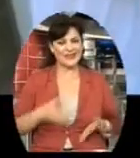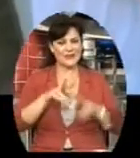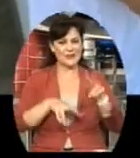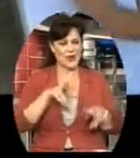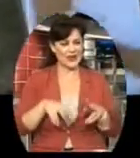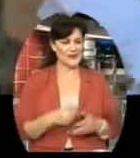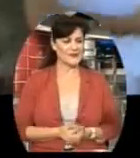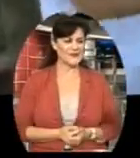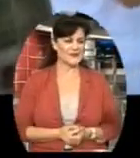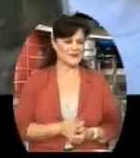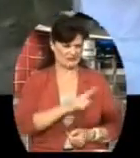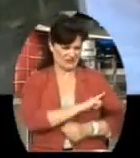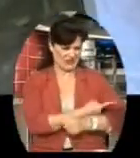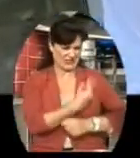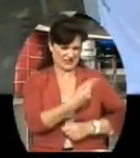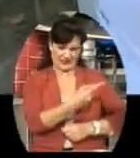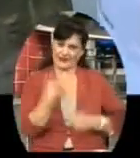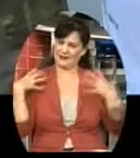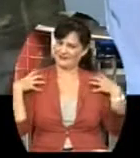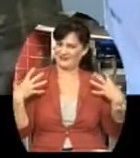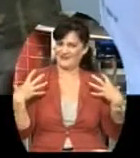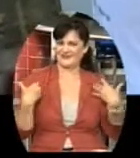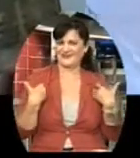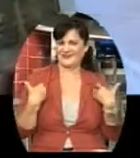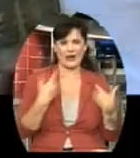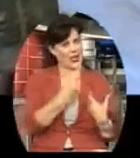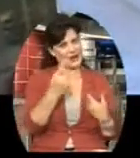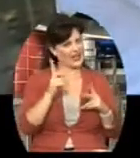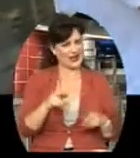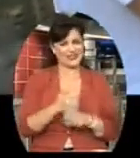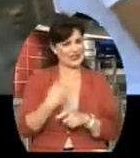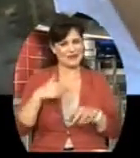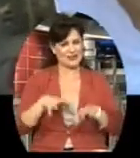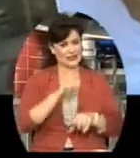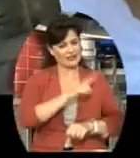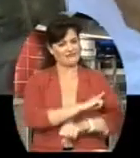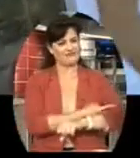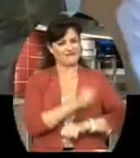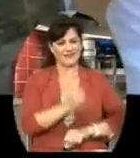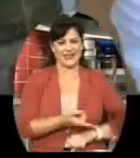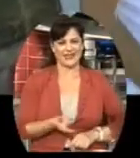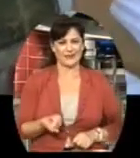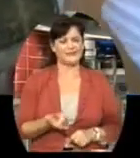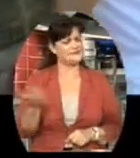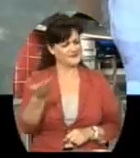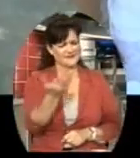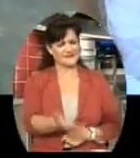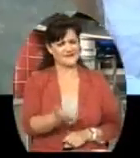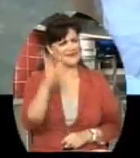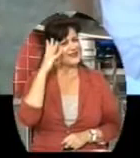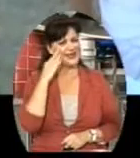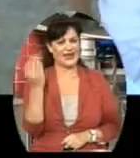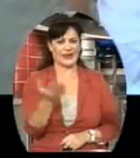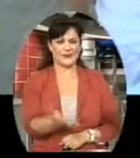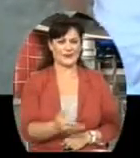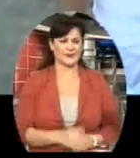בוא תראה לי את השרירים, כי אני לא... אתם לא כל אחד עושה לי מסאז'ים, חבוד. תבוא תשכב ותהנה מעיסוי כיד המלך. כלומר, אתה